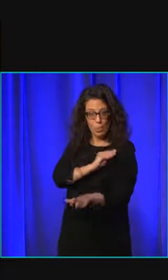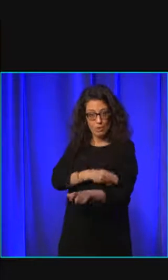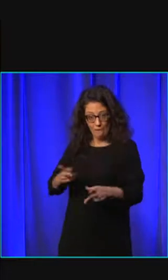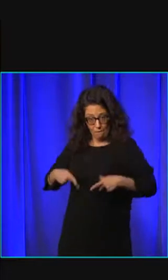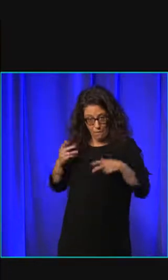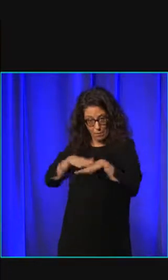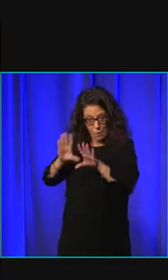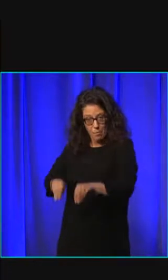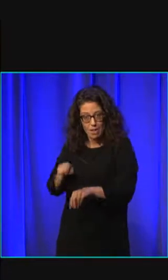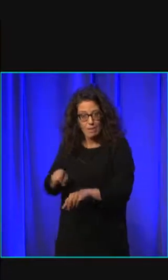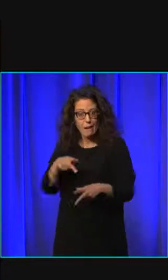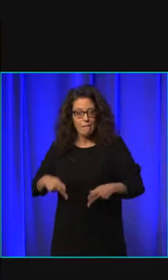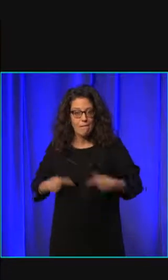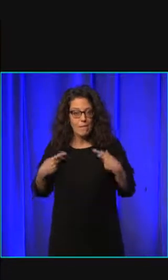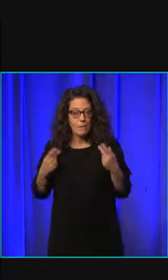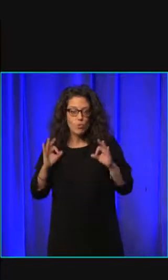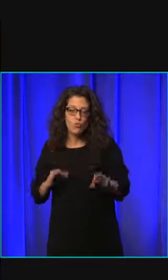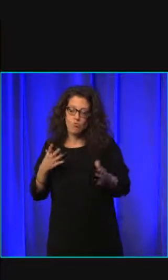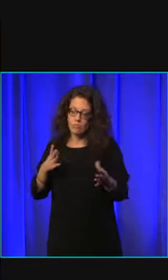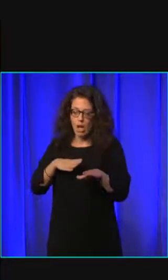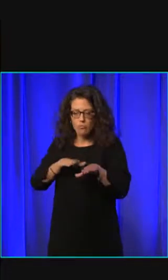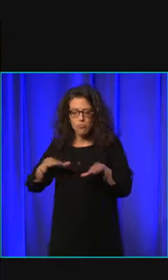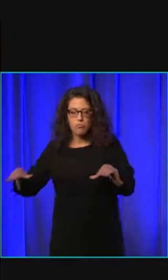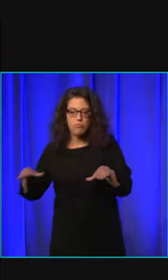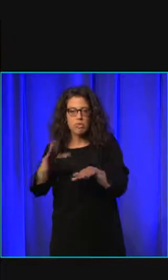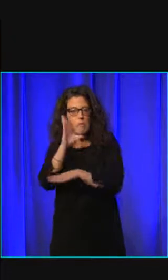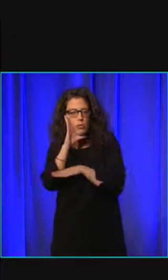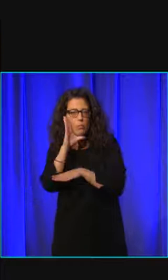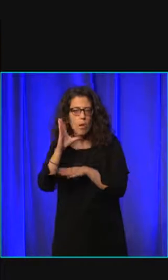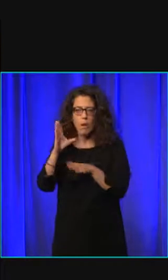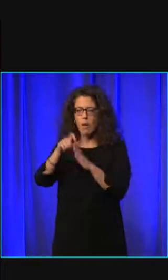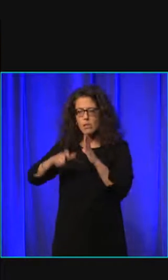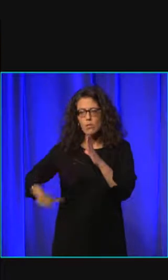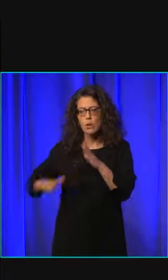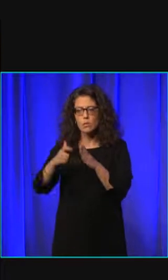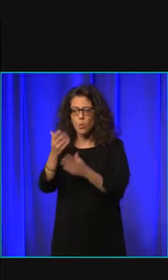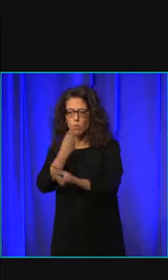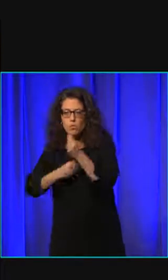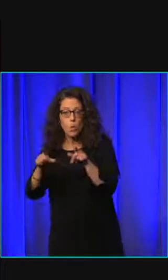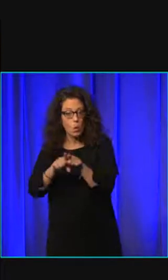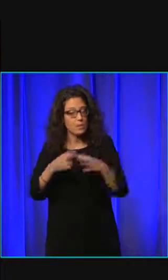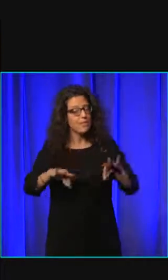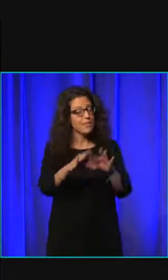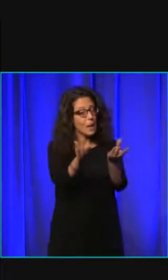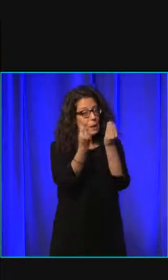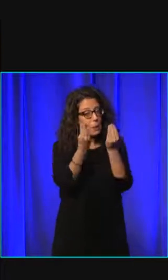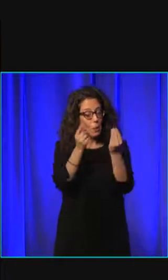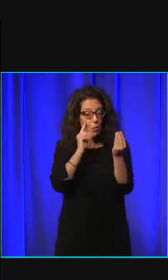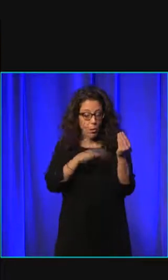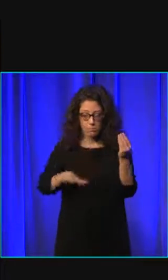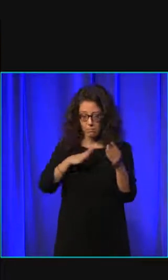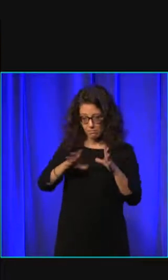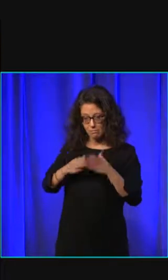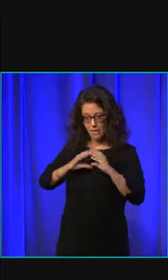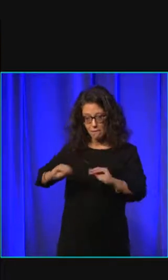avons des hébergements, un service de restauration et également des salles de cours où des formations sont dispensées,